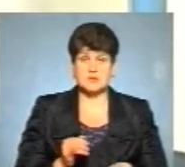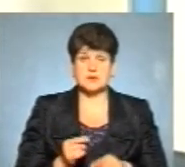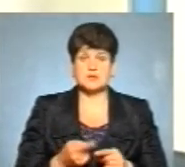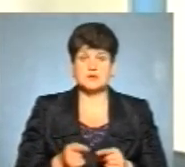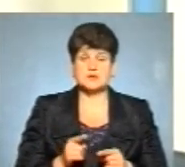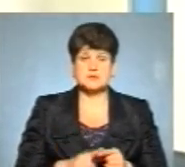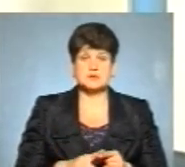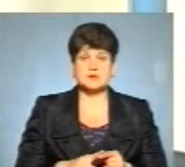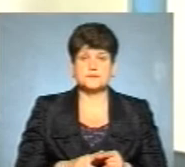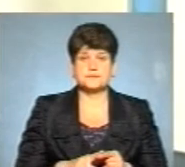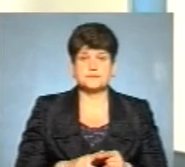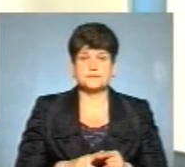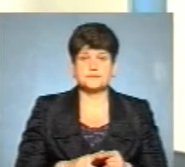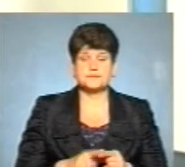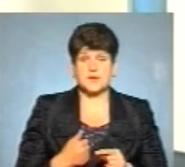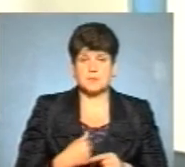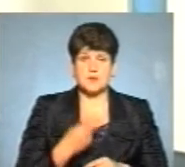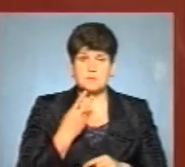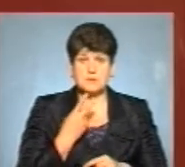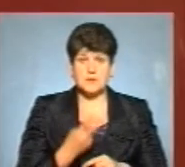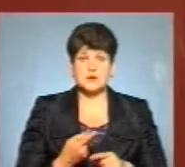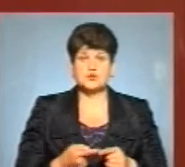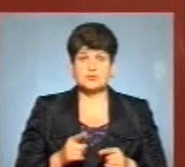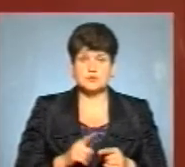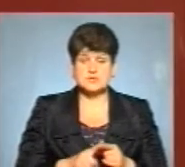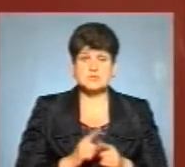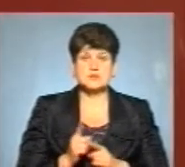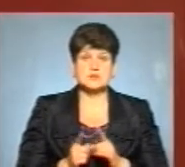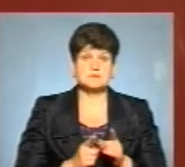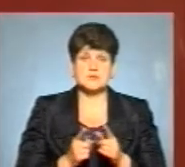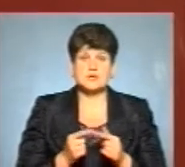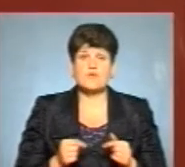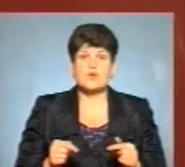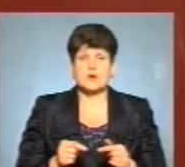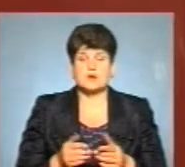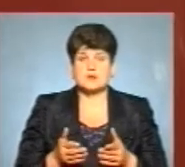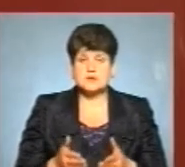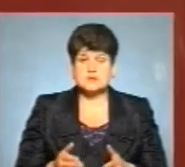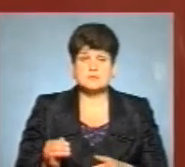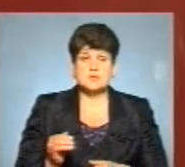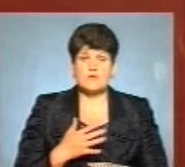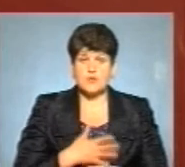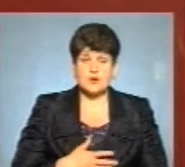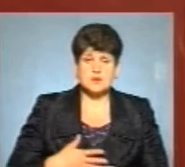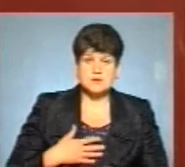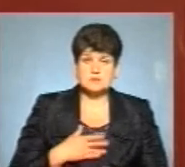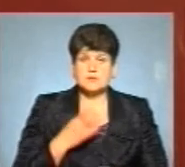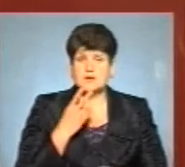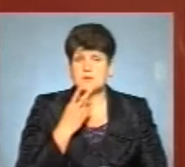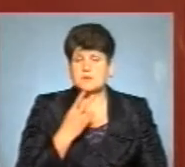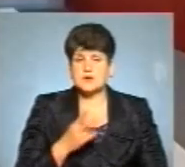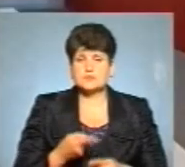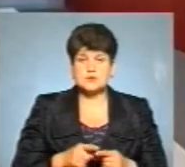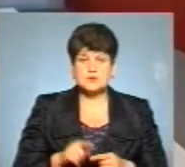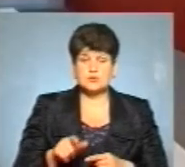відповідно... Ми бачимо такі от зміни в організмі і, відповідно, бачимо, що ці